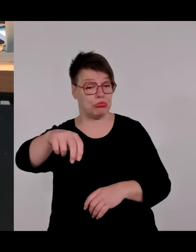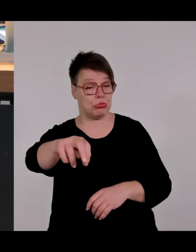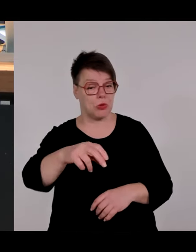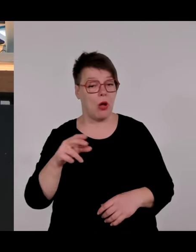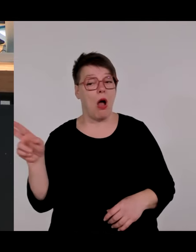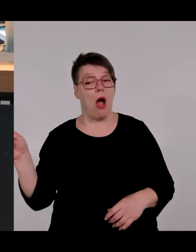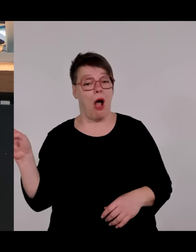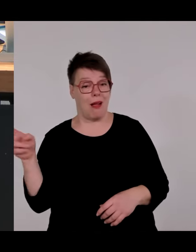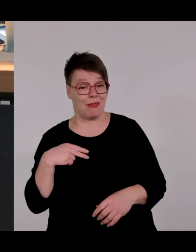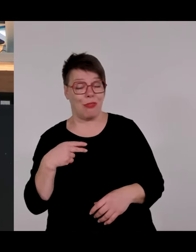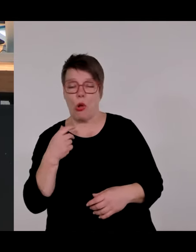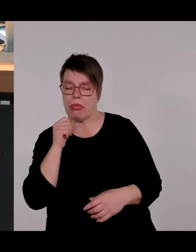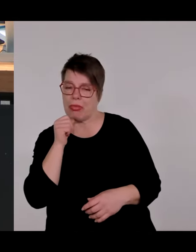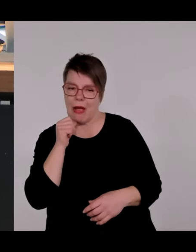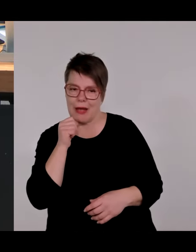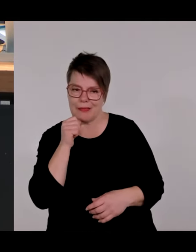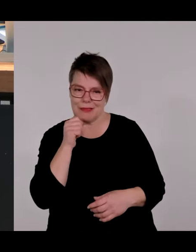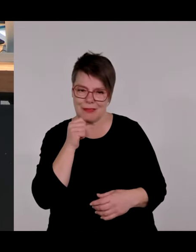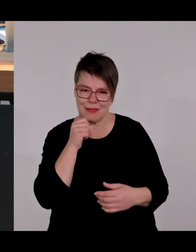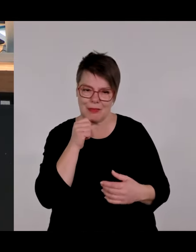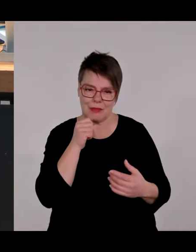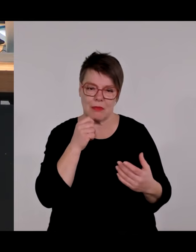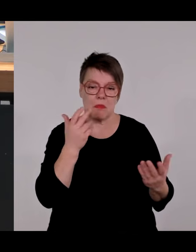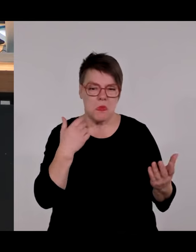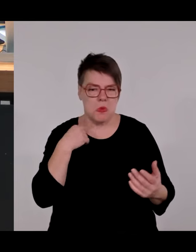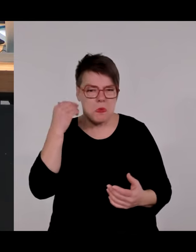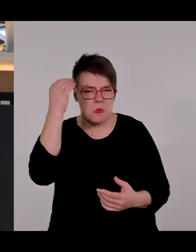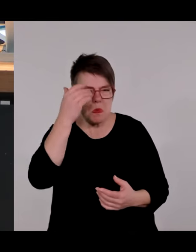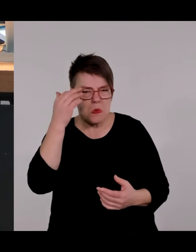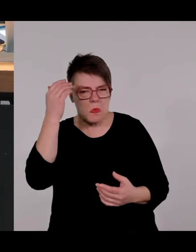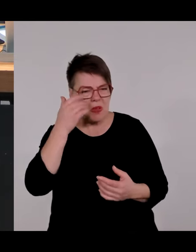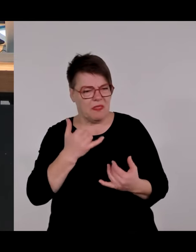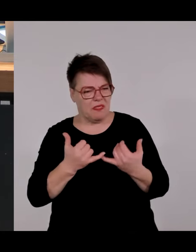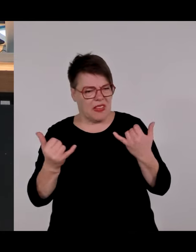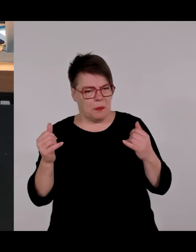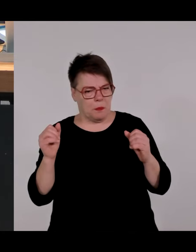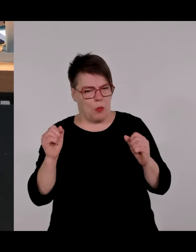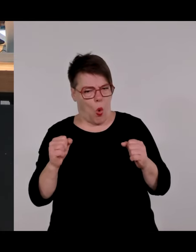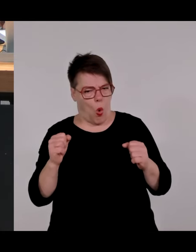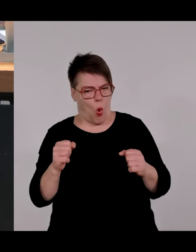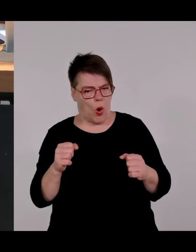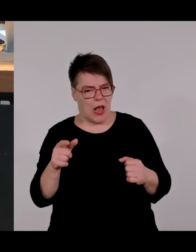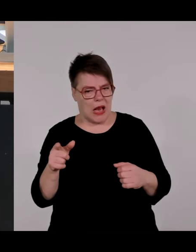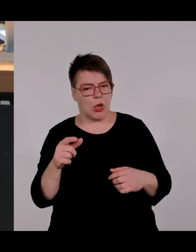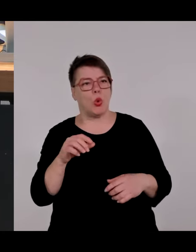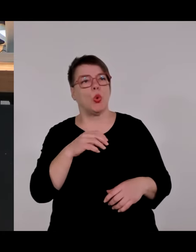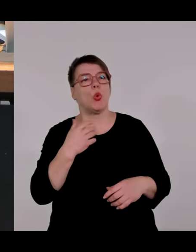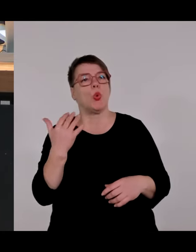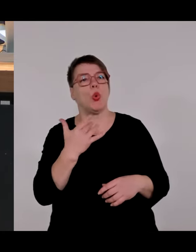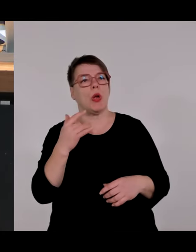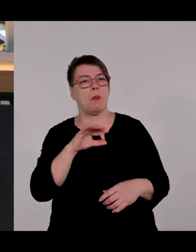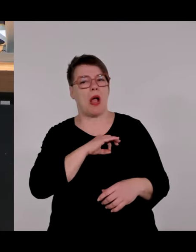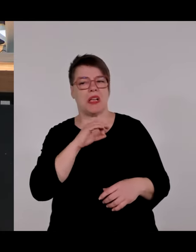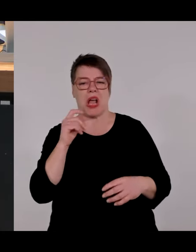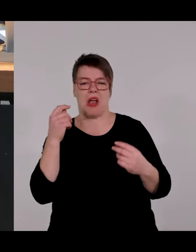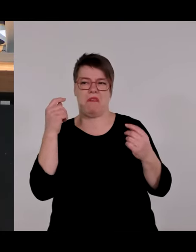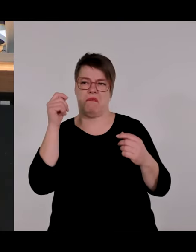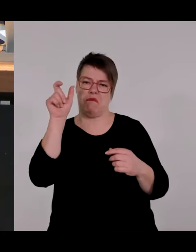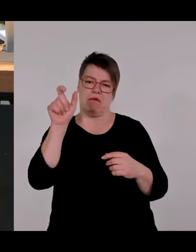diese mächtige Vorsitzende der Grünen Partei als Regierungspartei sich nicht mehr in den Görlitzer Park